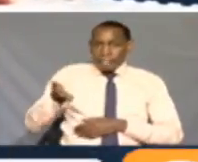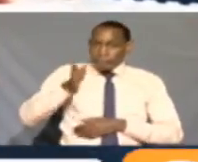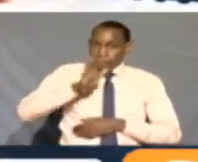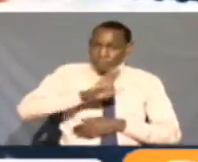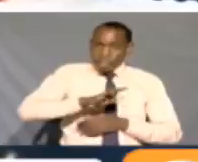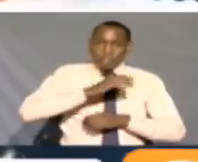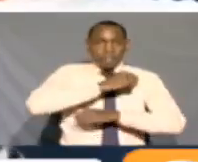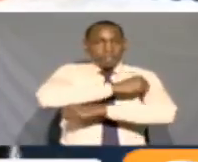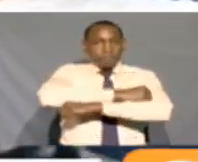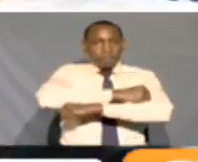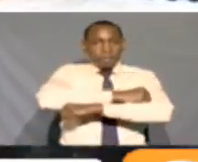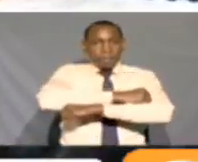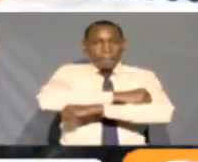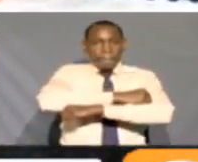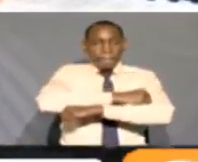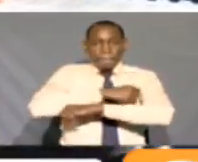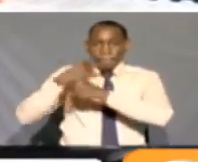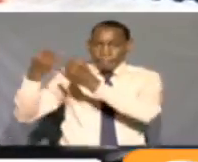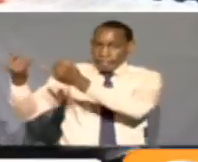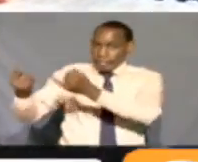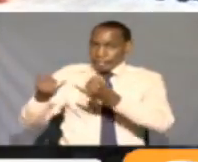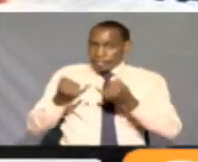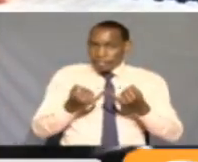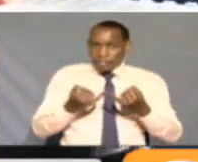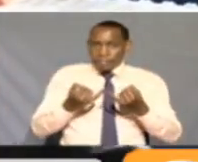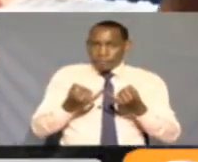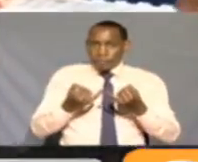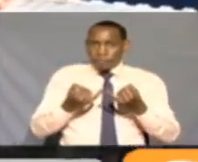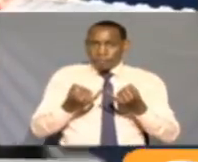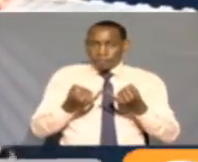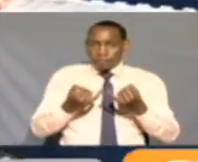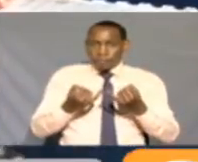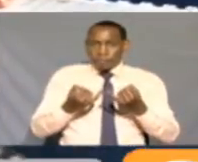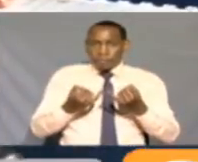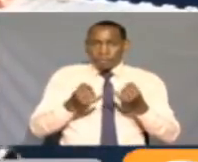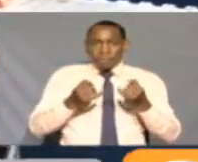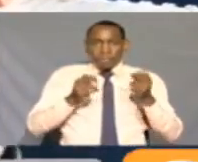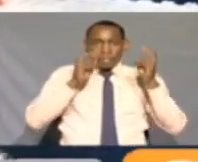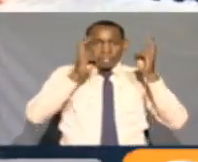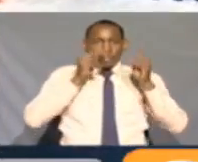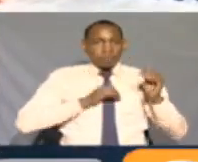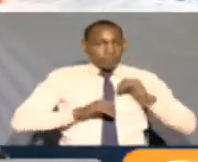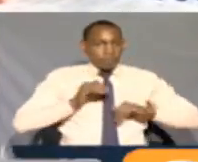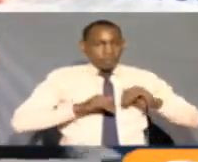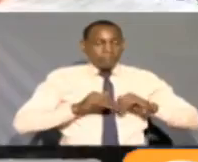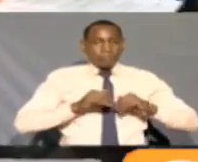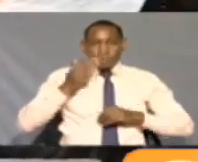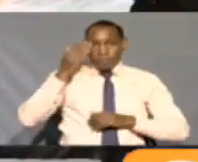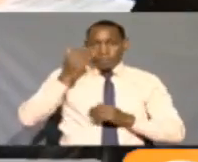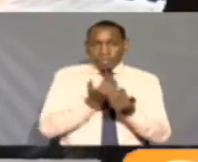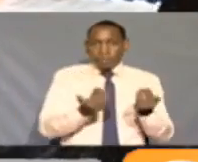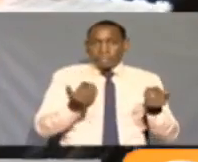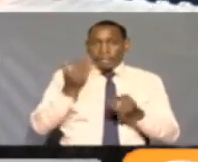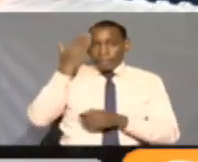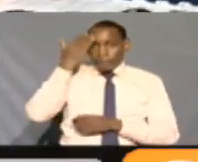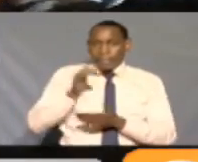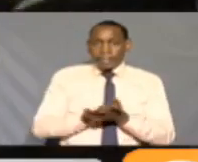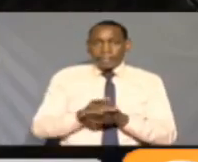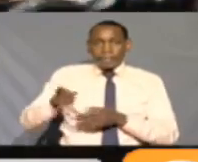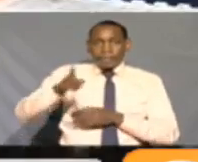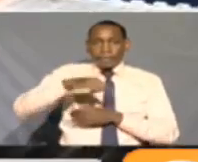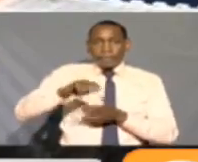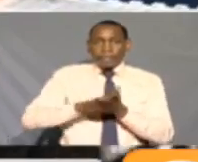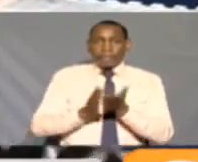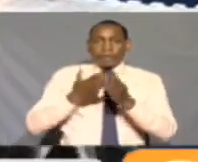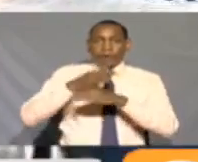mashuleni to introduce lessons za corruption katika watoto, make sisi ambao tushafikisha miaka